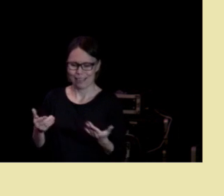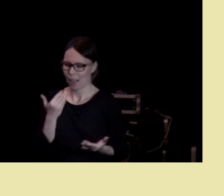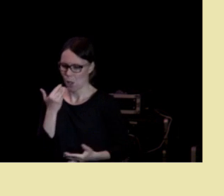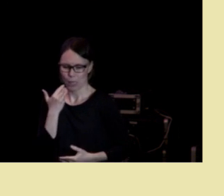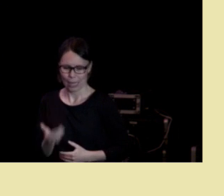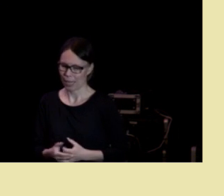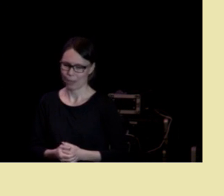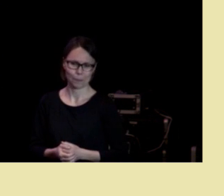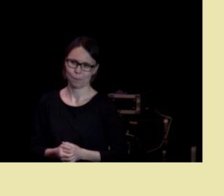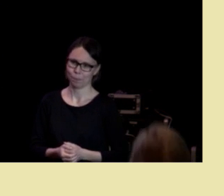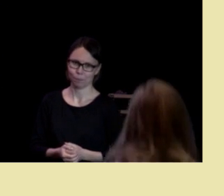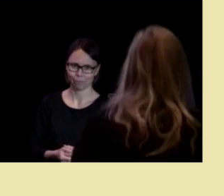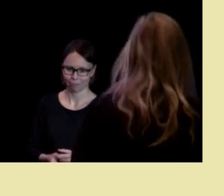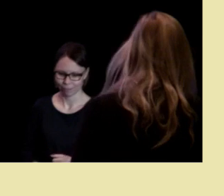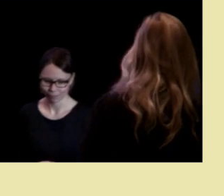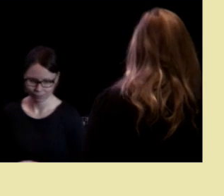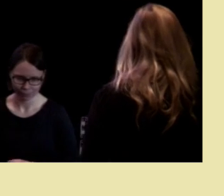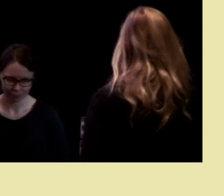alltid.